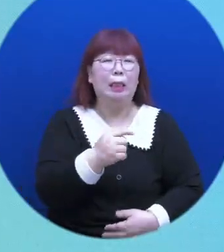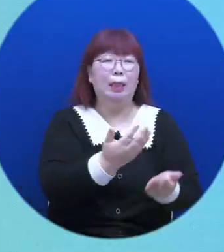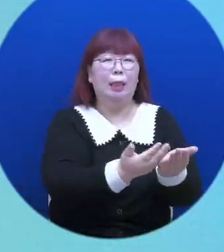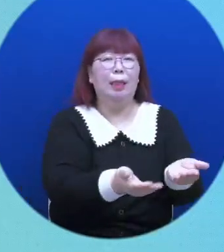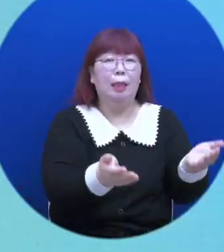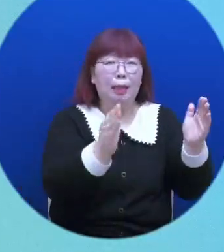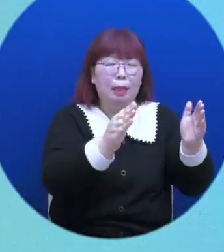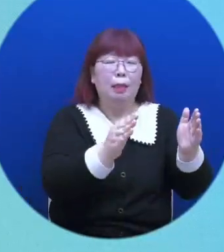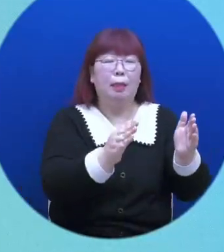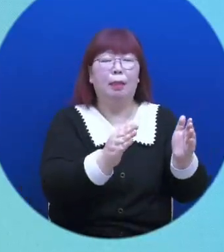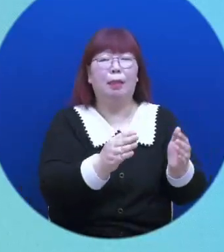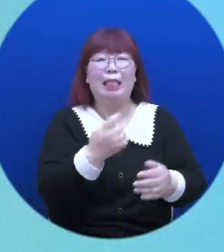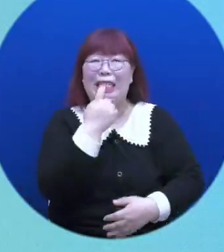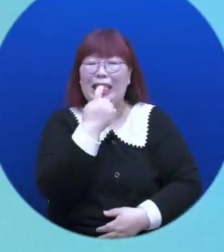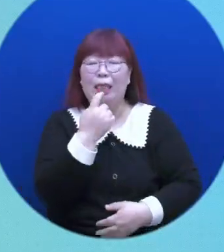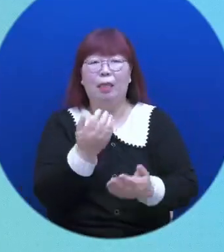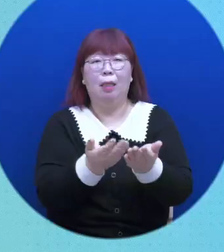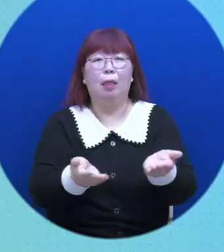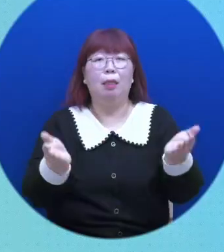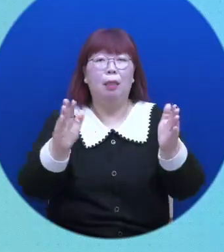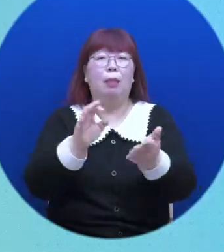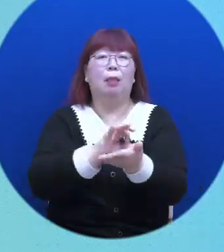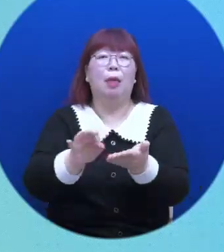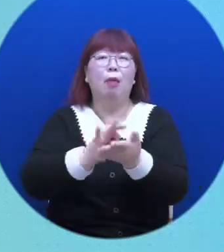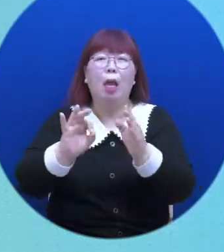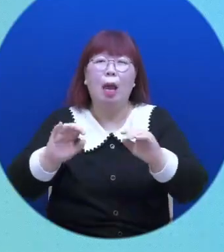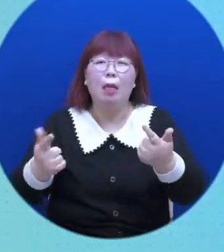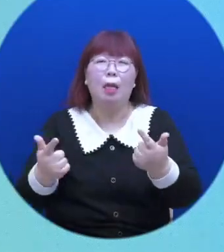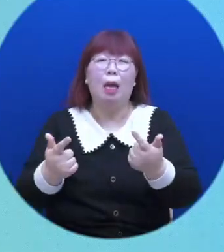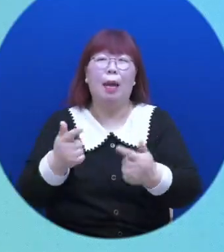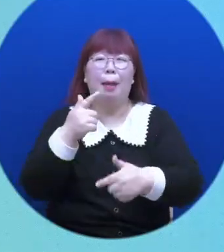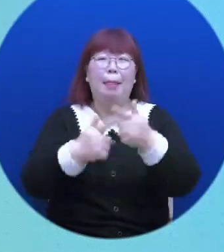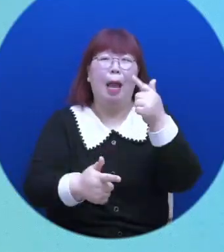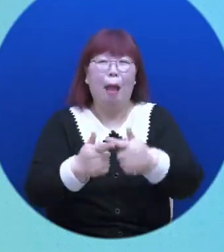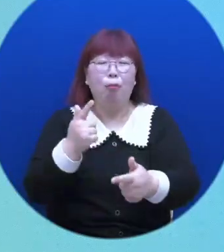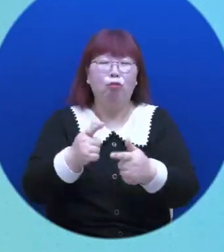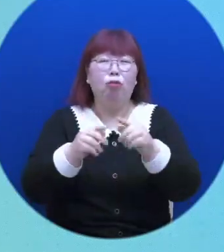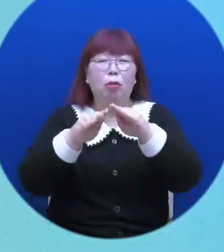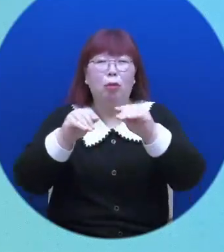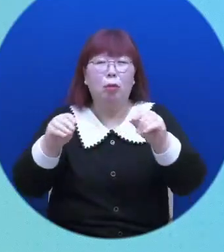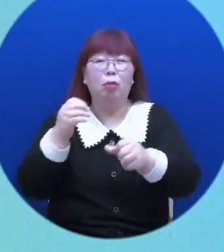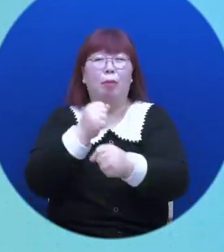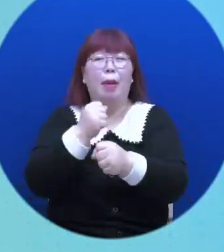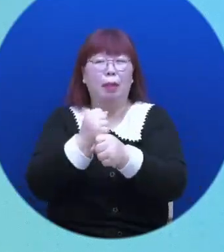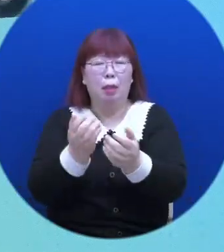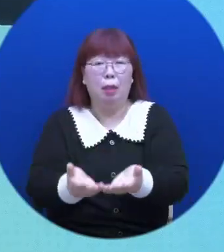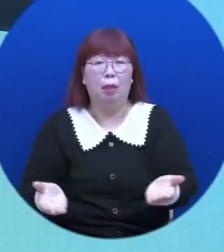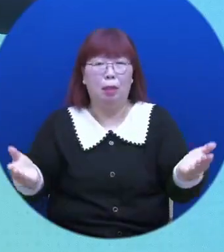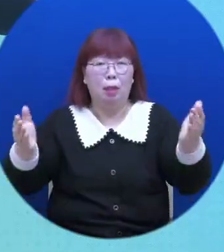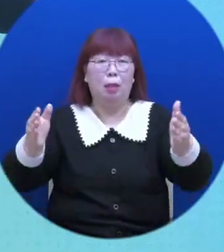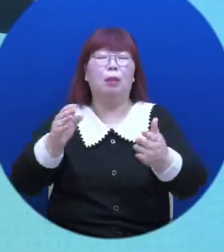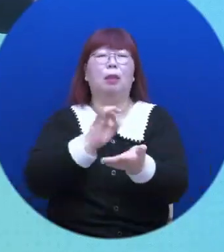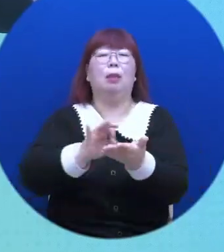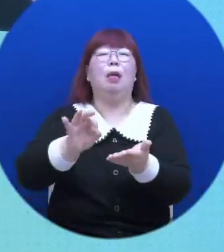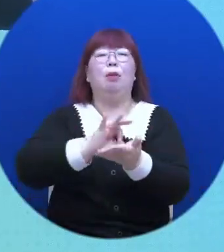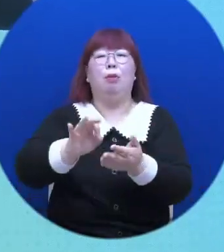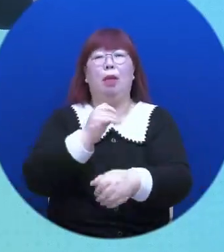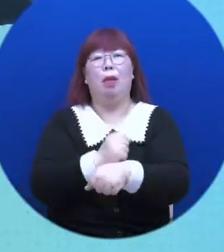아니다. 은그릇을 쓰는 게 아니다. 질그릇 나무 그릇이라 할지라도 쓴다. 언제?